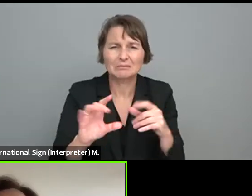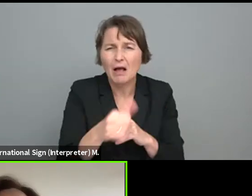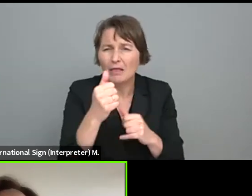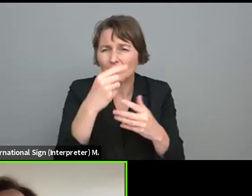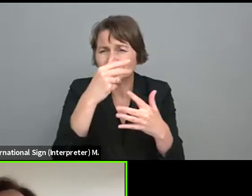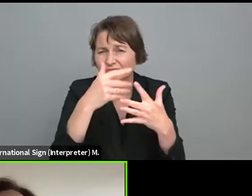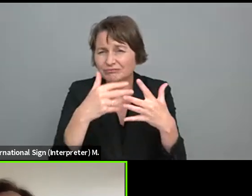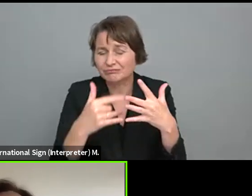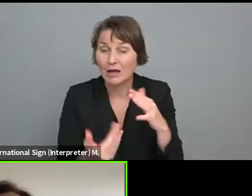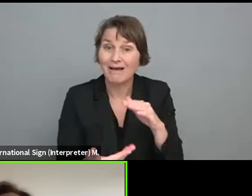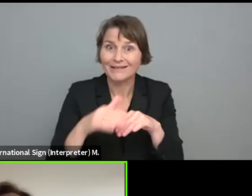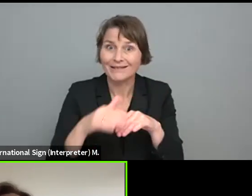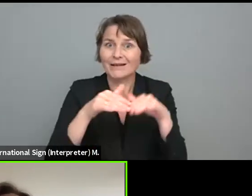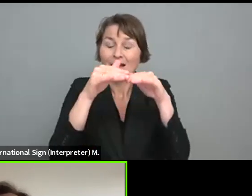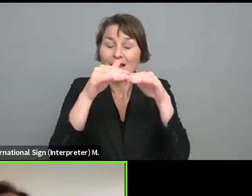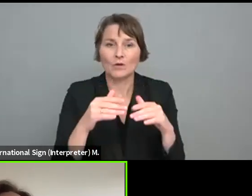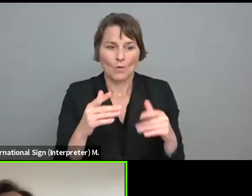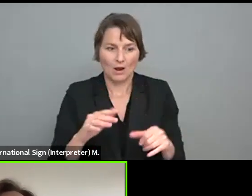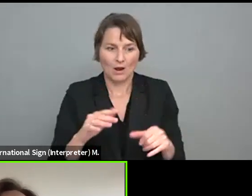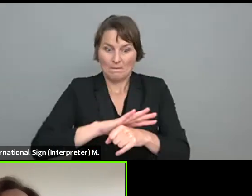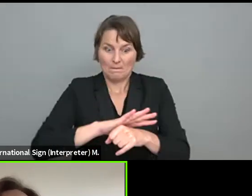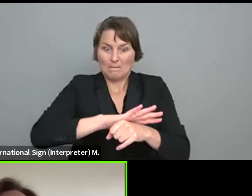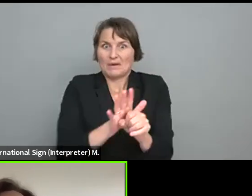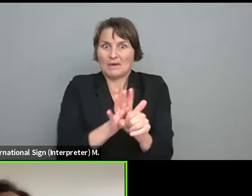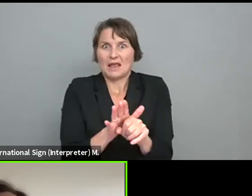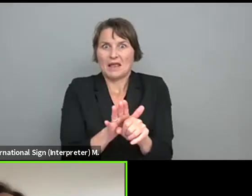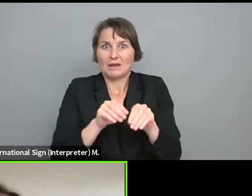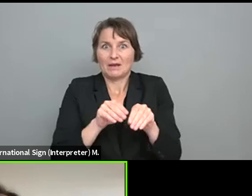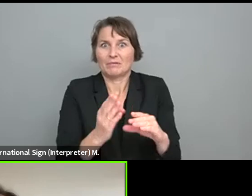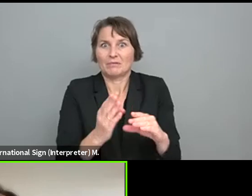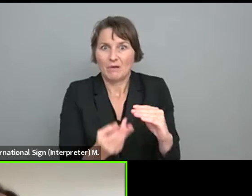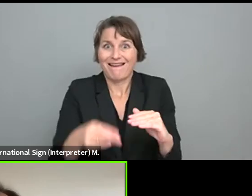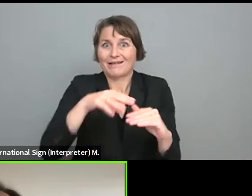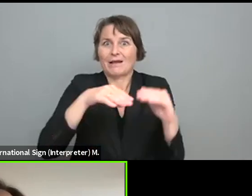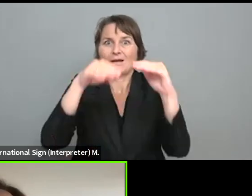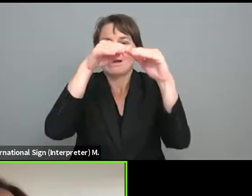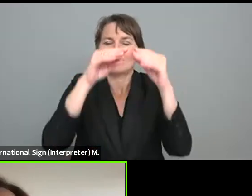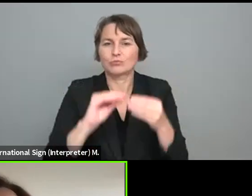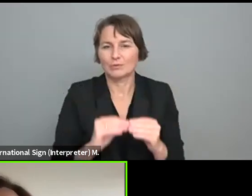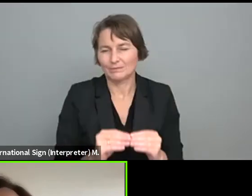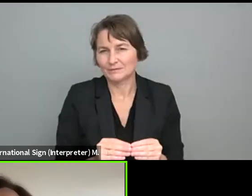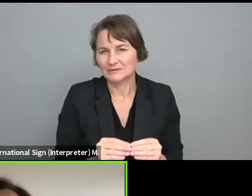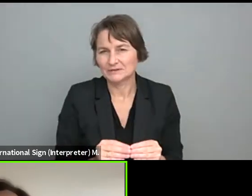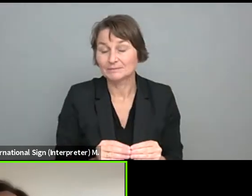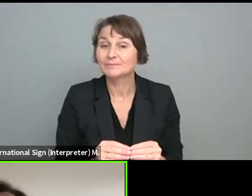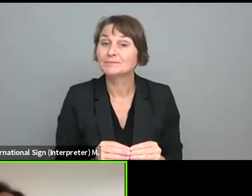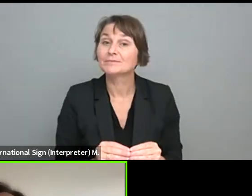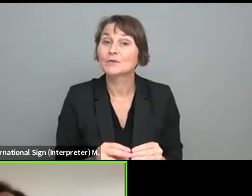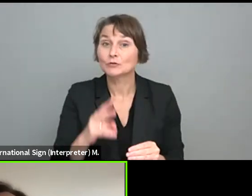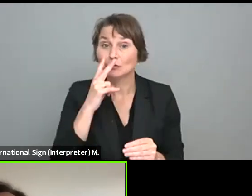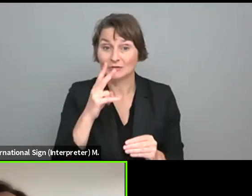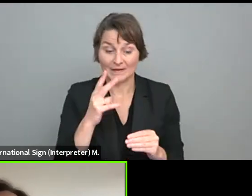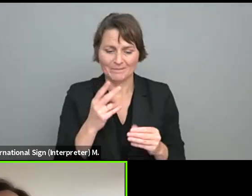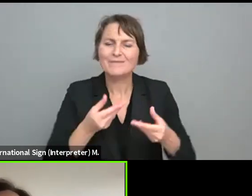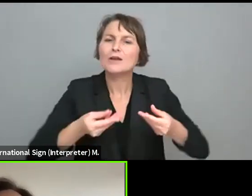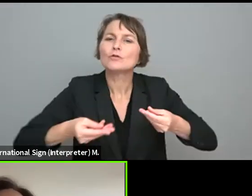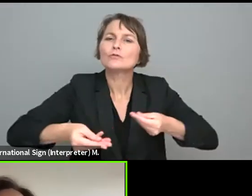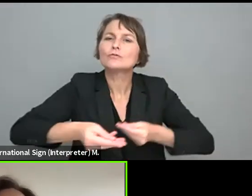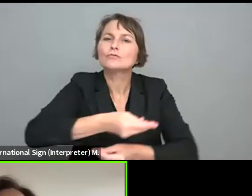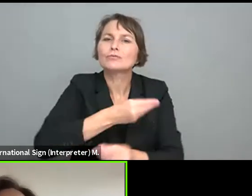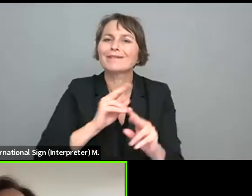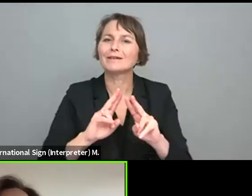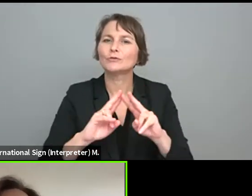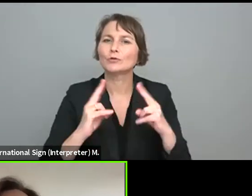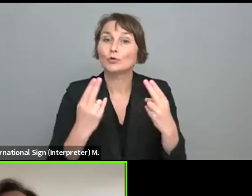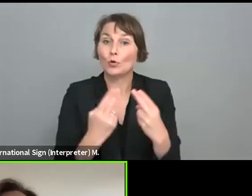alimenté par un élan de solidarité. En tant que syndicat, nous avons appuyé cette initiative et nous avons